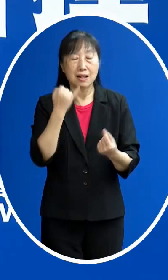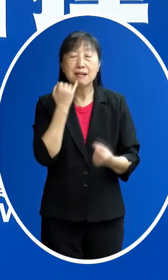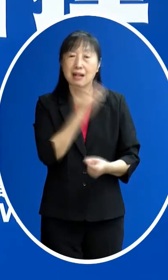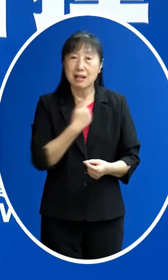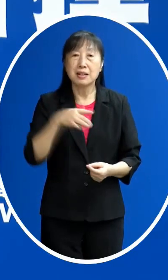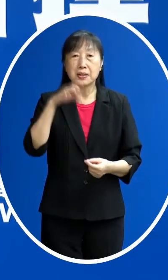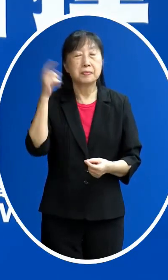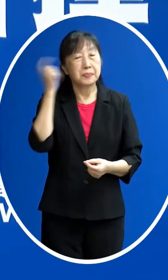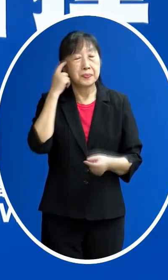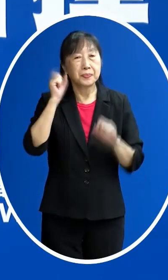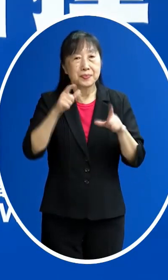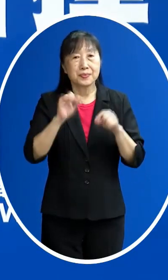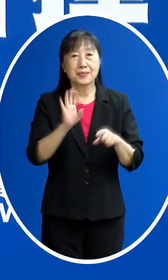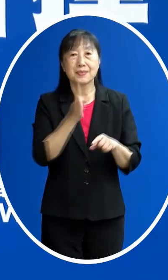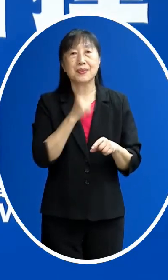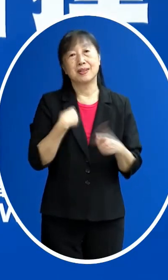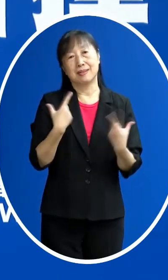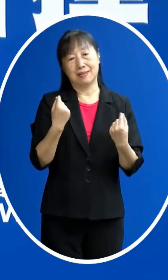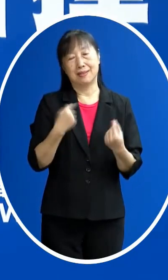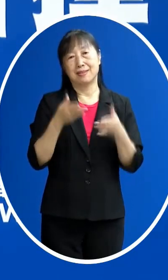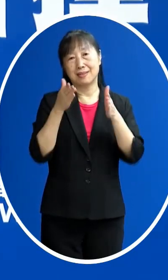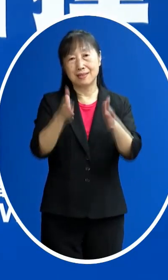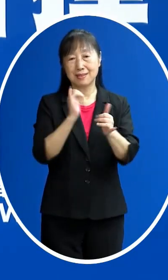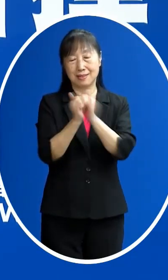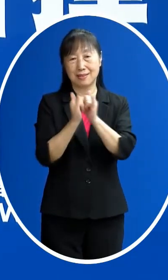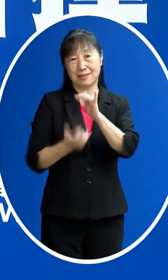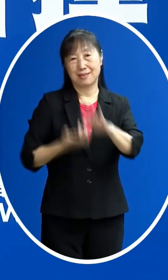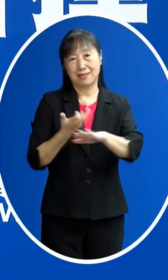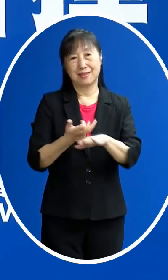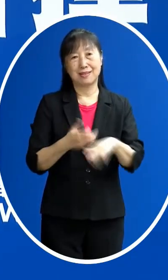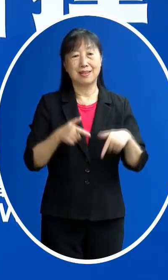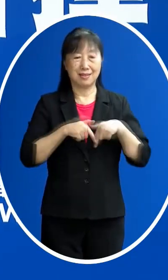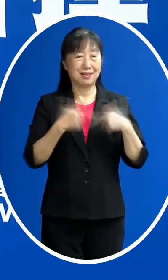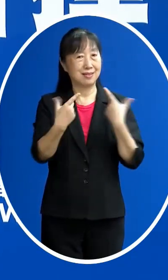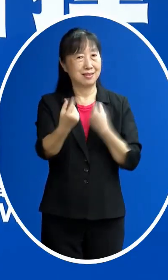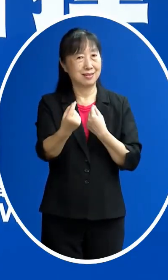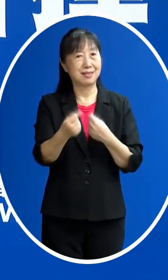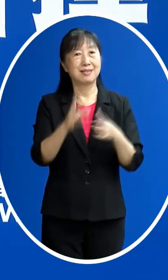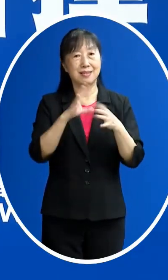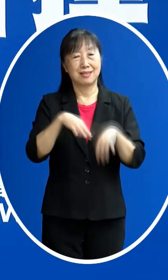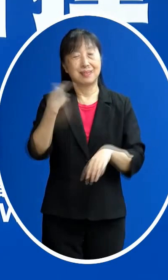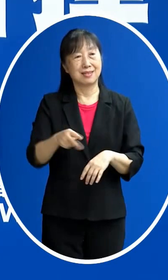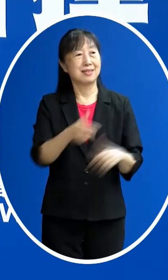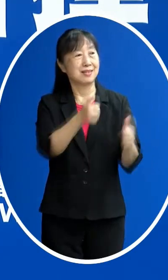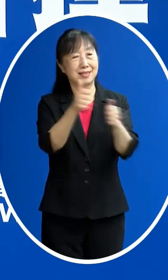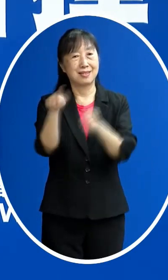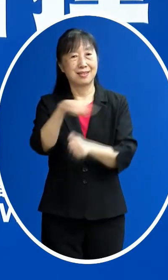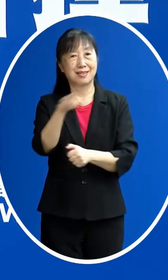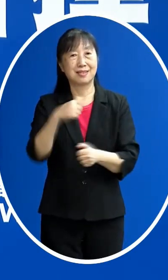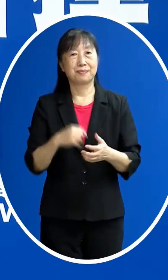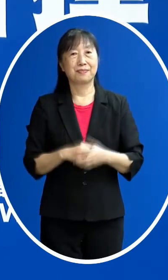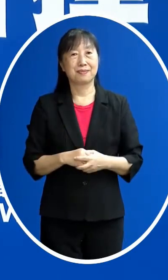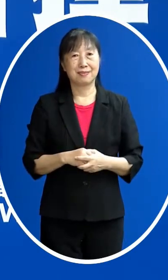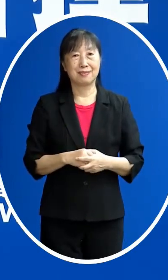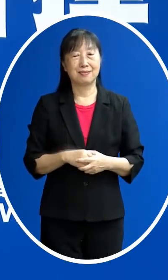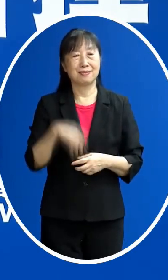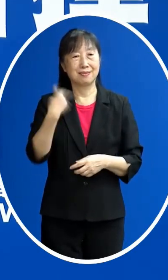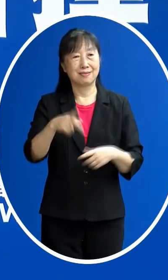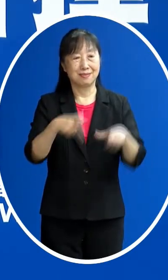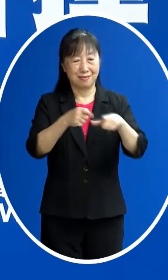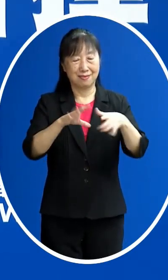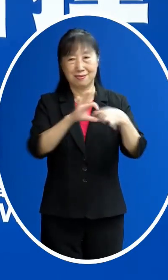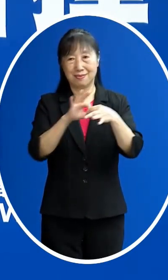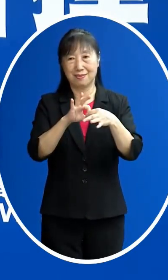同，但其实为社会努力打拼的心是赶快的，就在这里要谢谢各位。然后最后在我们公